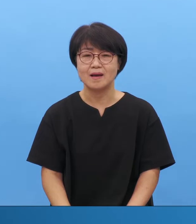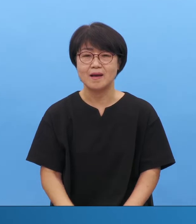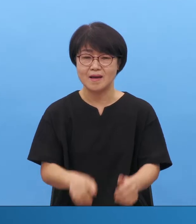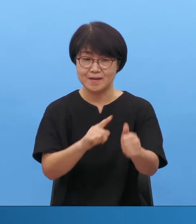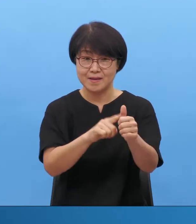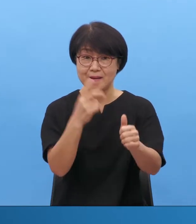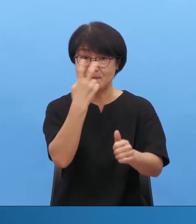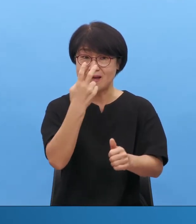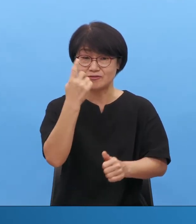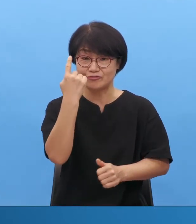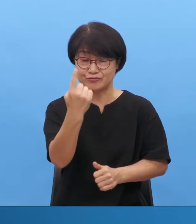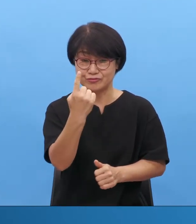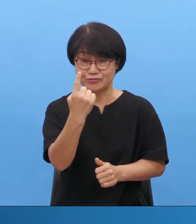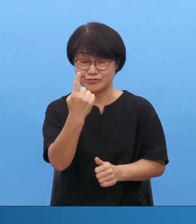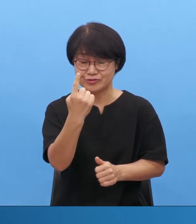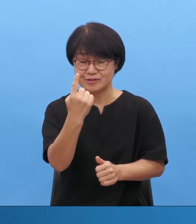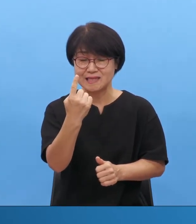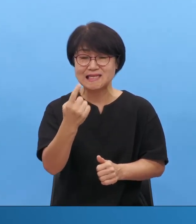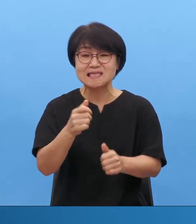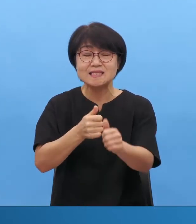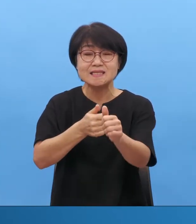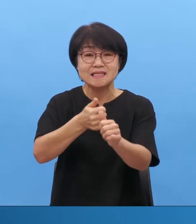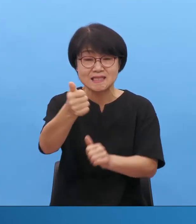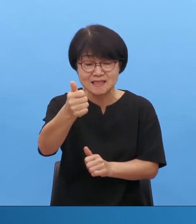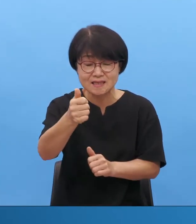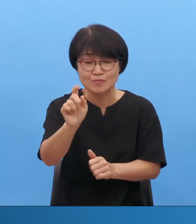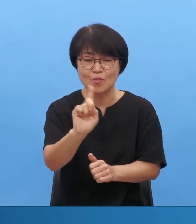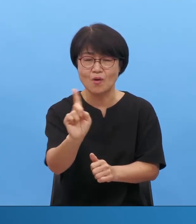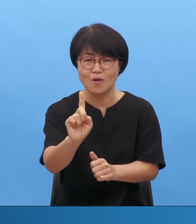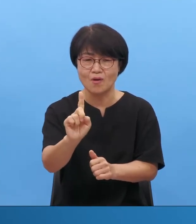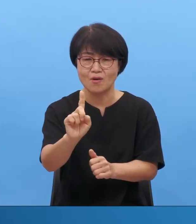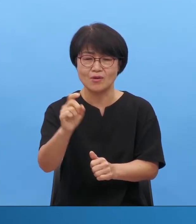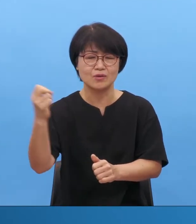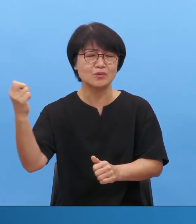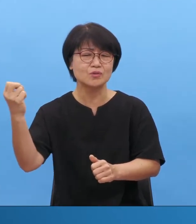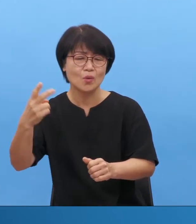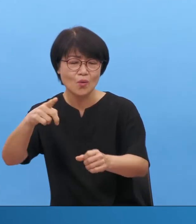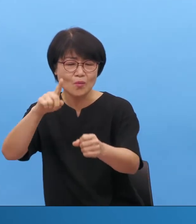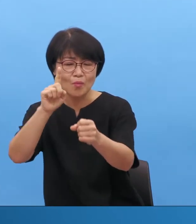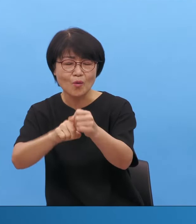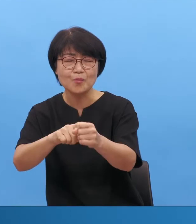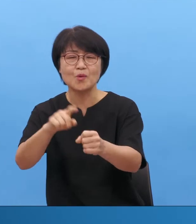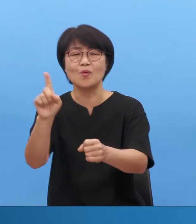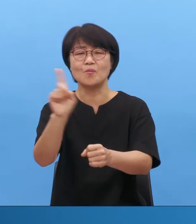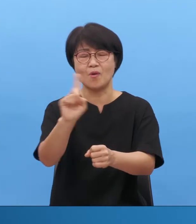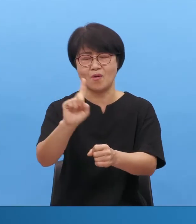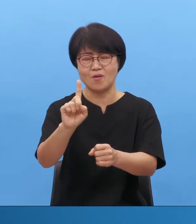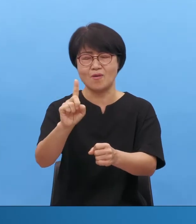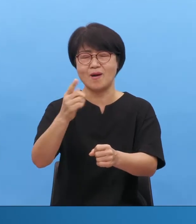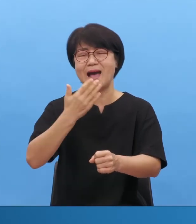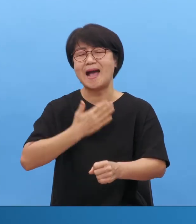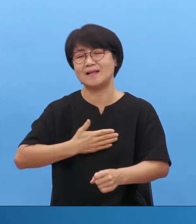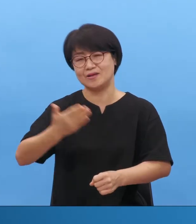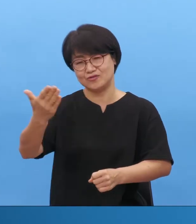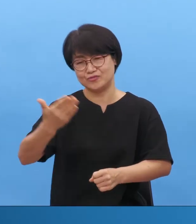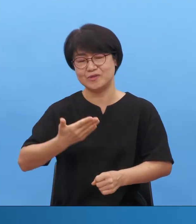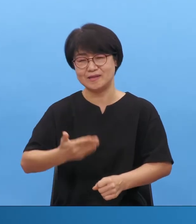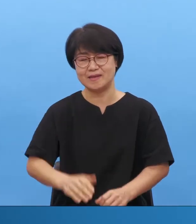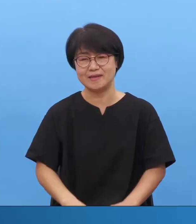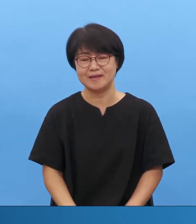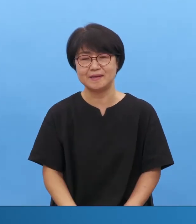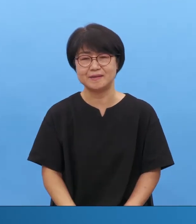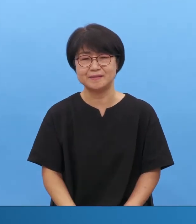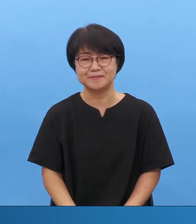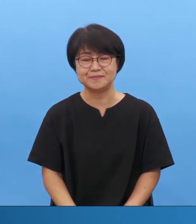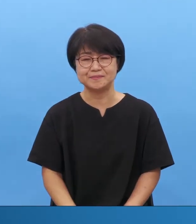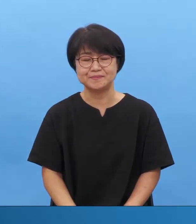victory does the watchman have? 파수꾼의 목표는 뭐냐? What is the goal of the 그걸 watchman? 알려줬어요. That's what he. 파수꾼의 사명은 뭔가